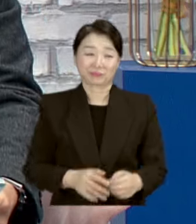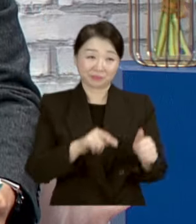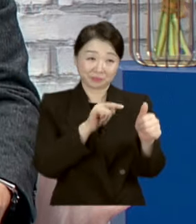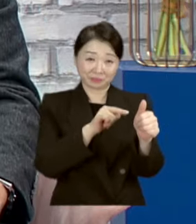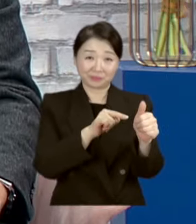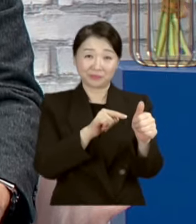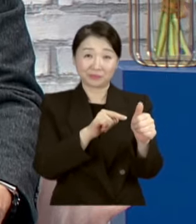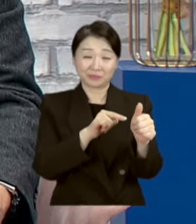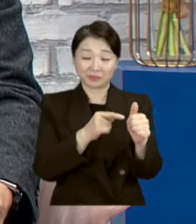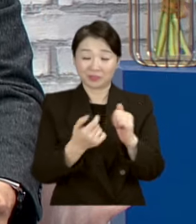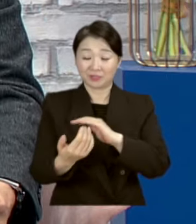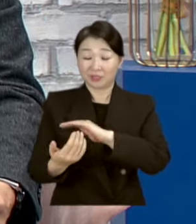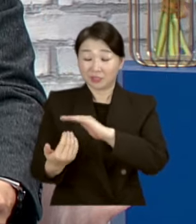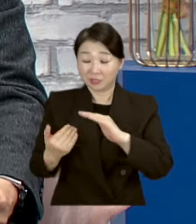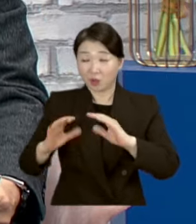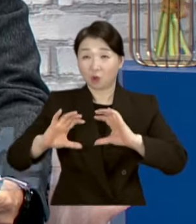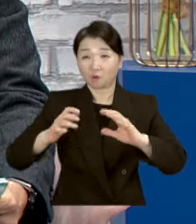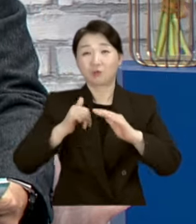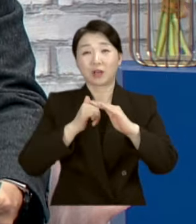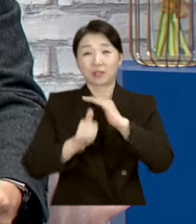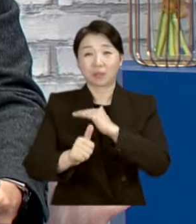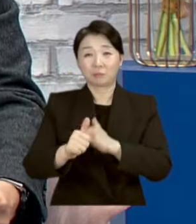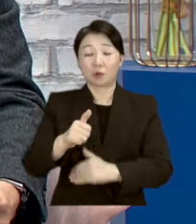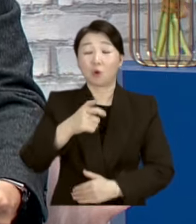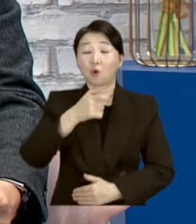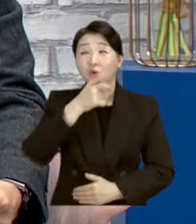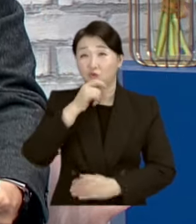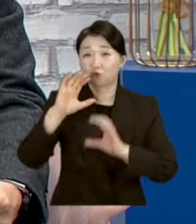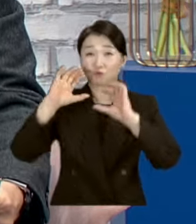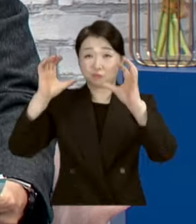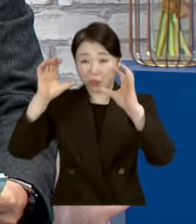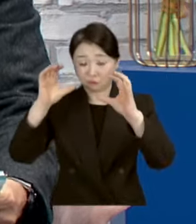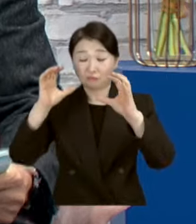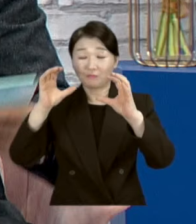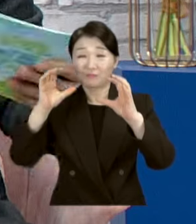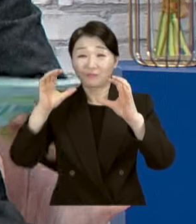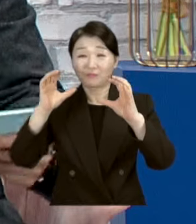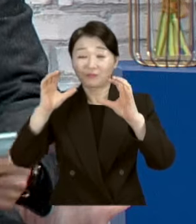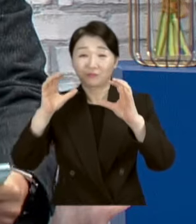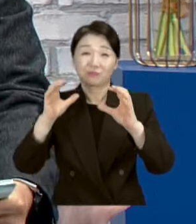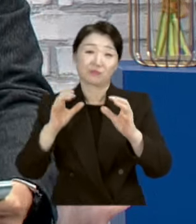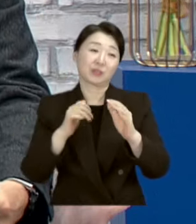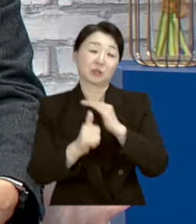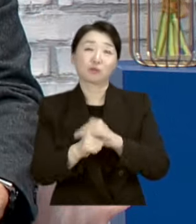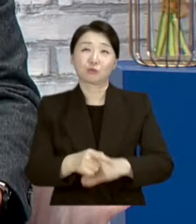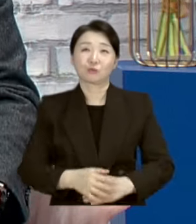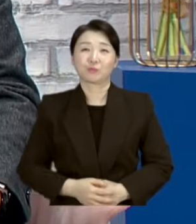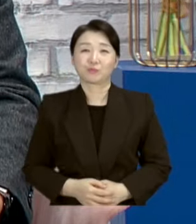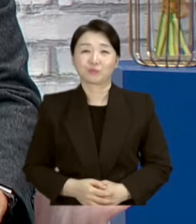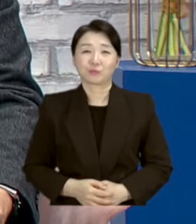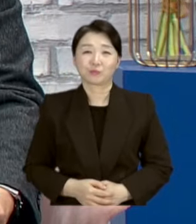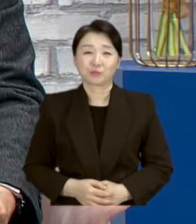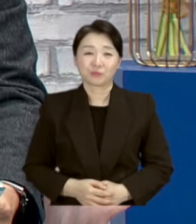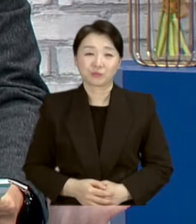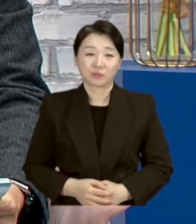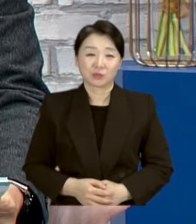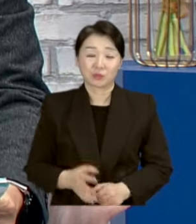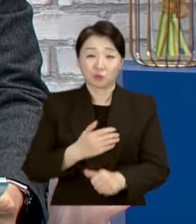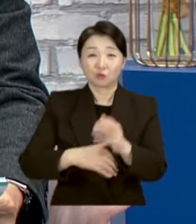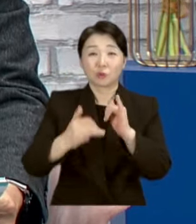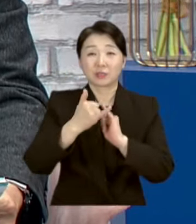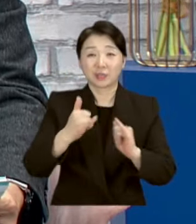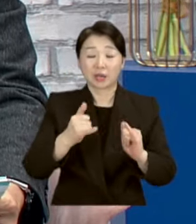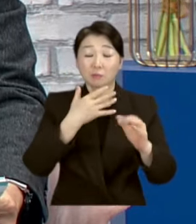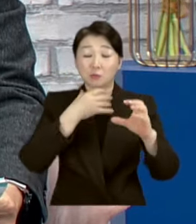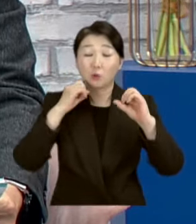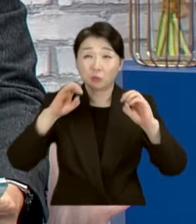자, 이분은요, 전 국가대표 수구 선수 출신이에요. 수구 알죠? 물에서. 네, 네, 네. 지금까지 저 주위 분들을 한 100여